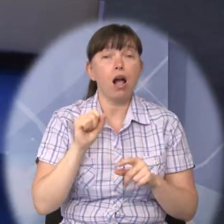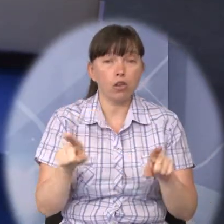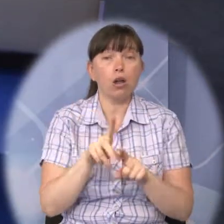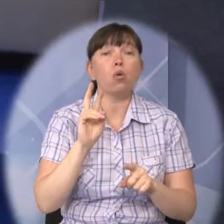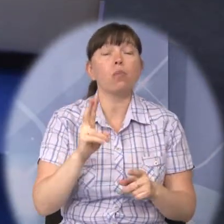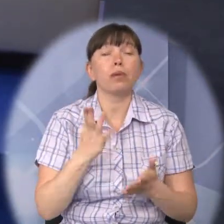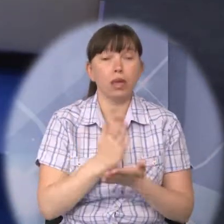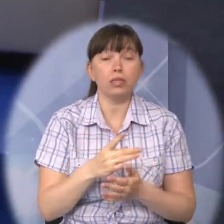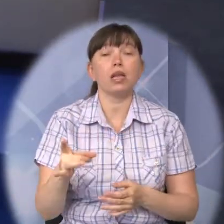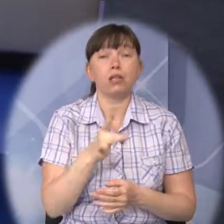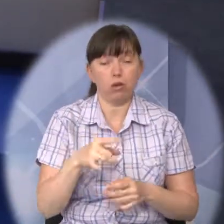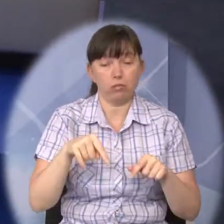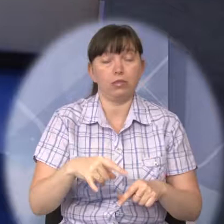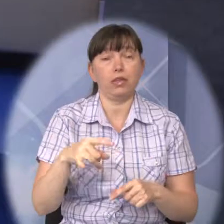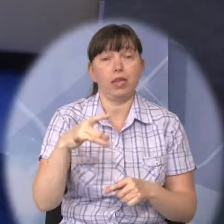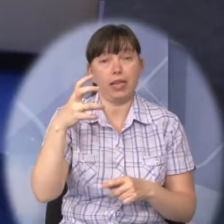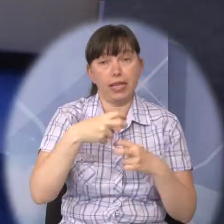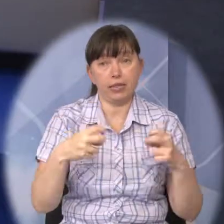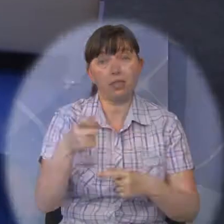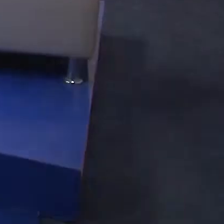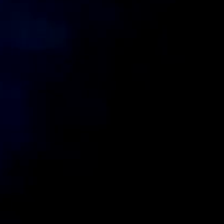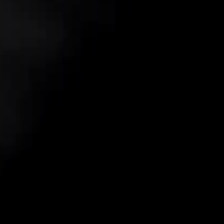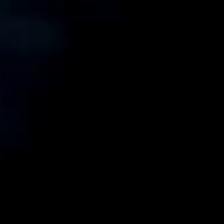la Echimăuț și în orașul Rezina, după care venim în studio.